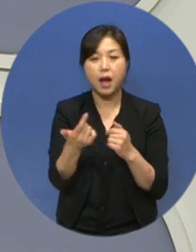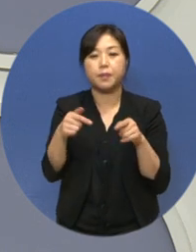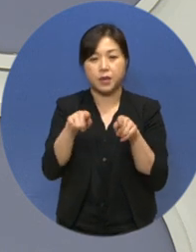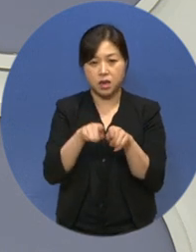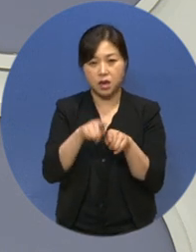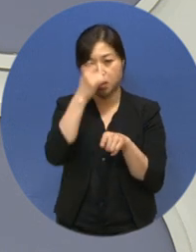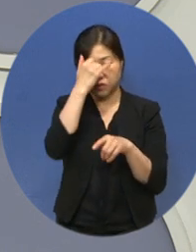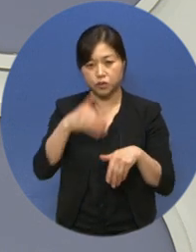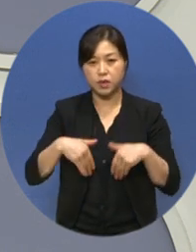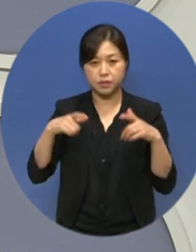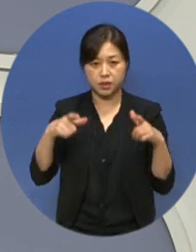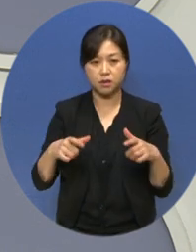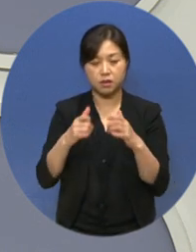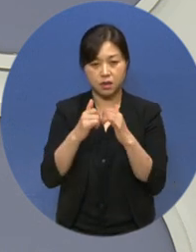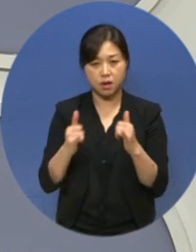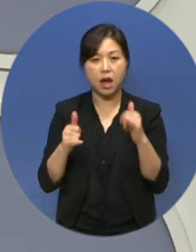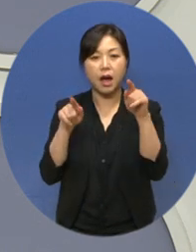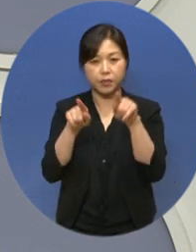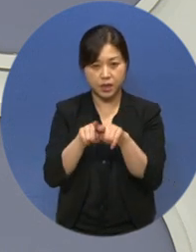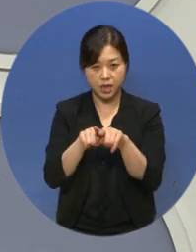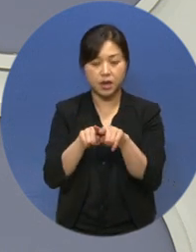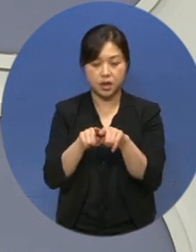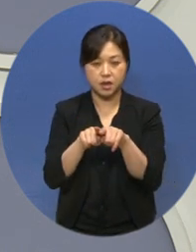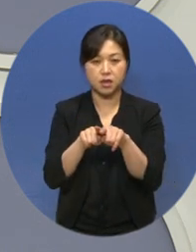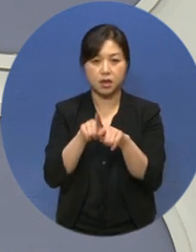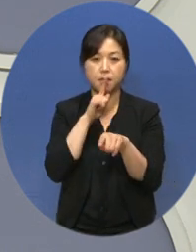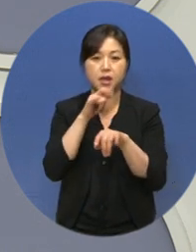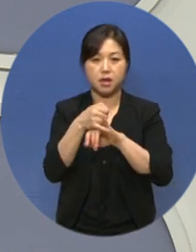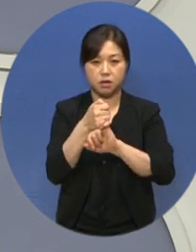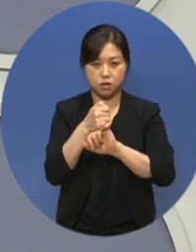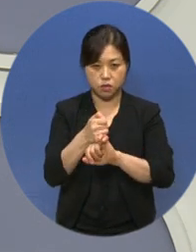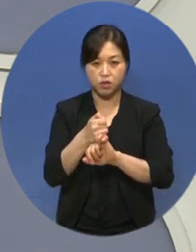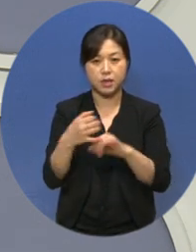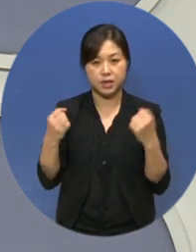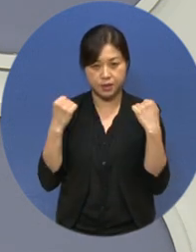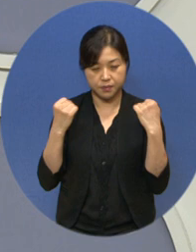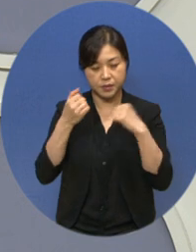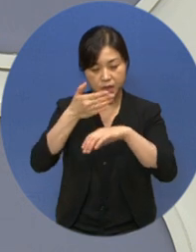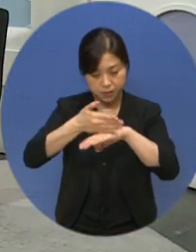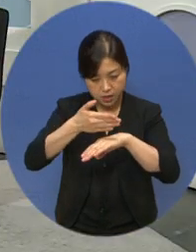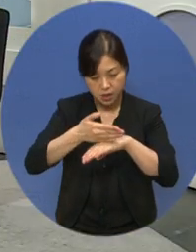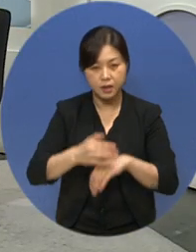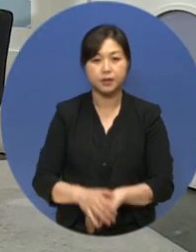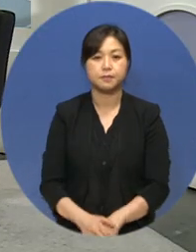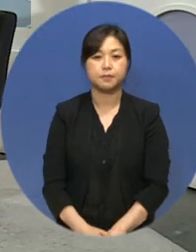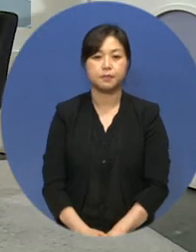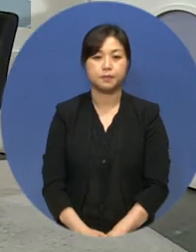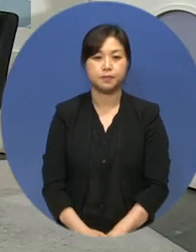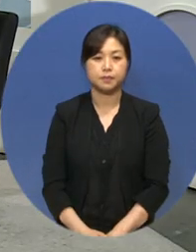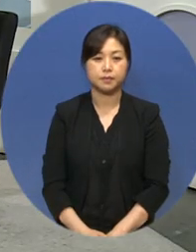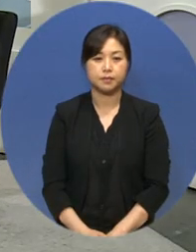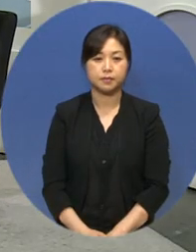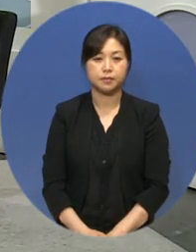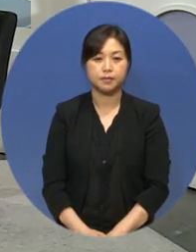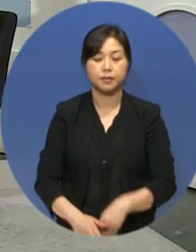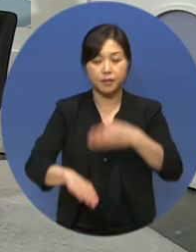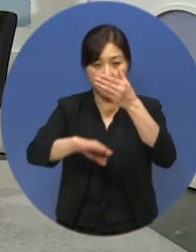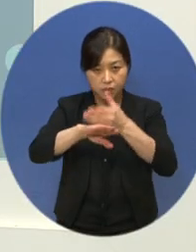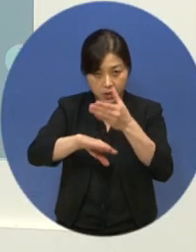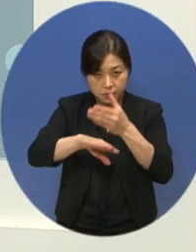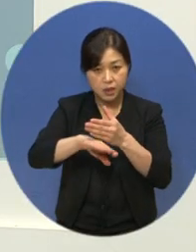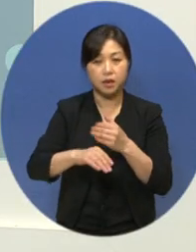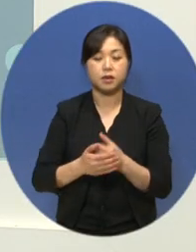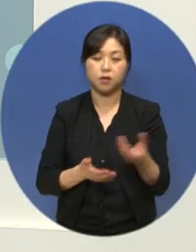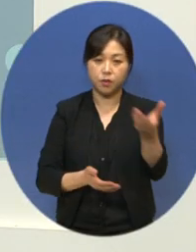충남 둥 함께했던 말씀을 드리겠습니다 힘내십시오 고맙습니다 예 감사합니다 여러분